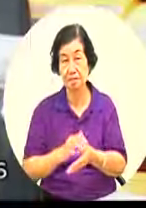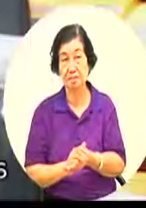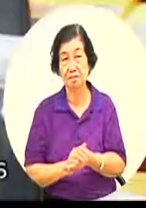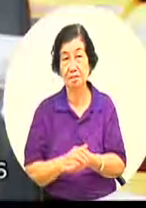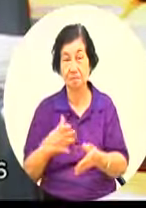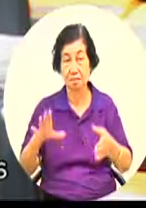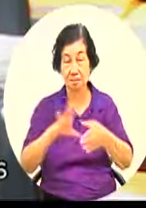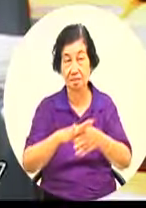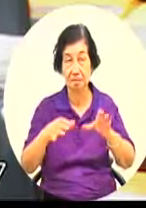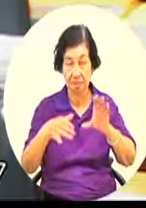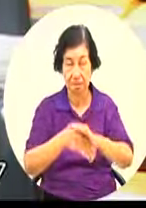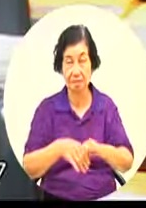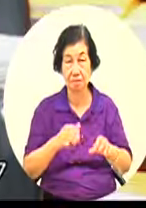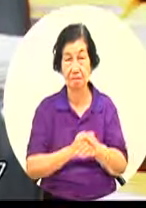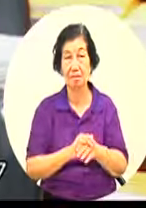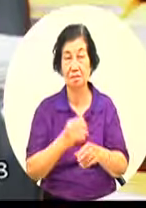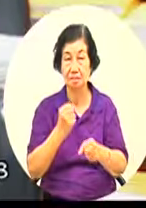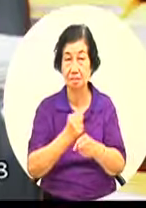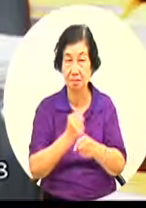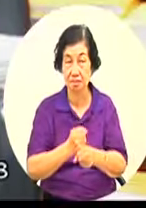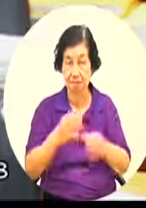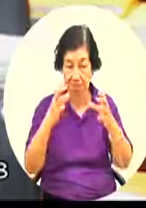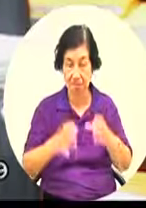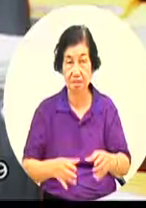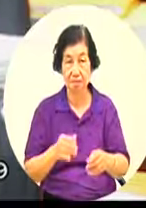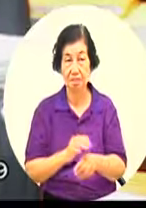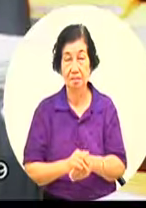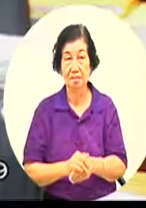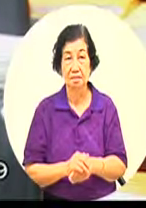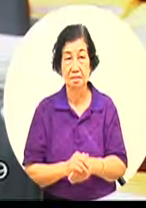文化营造？等一下顺便问一下副局长好